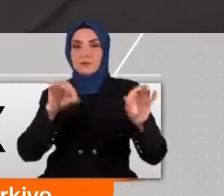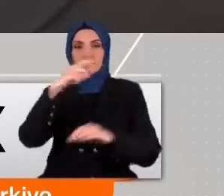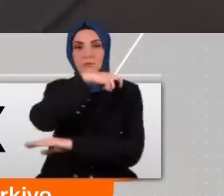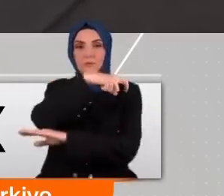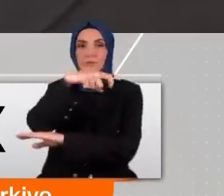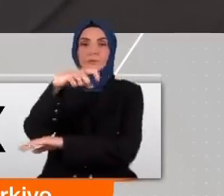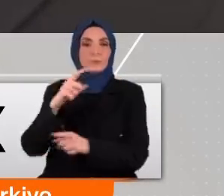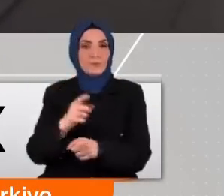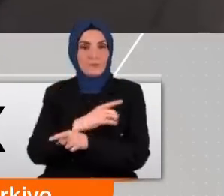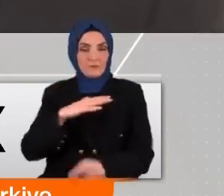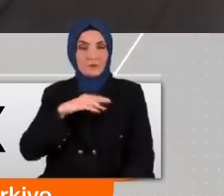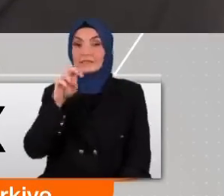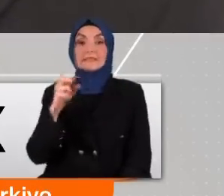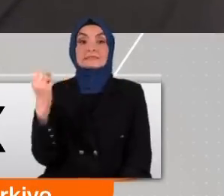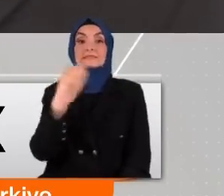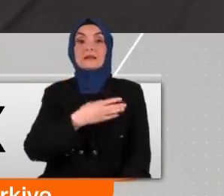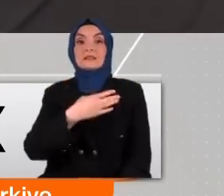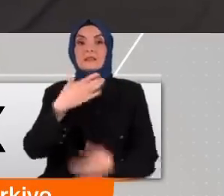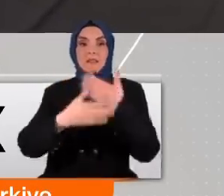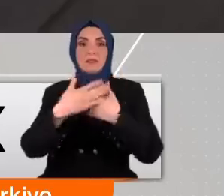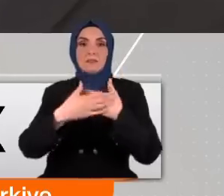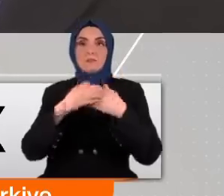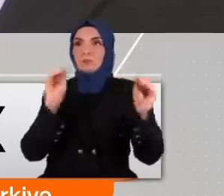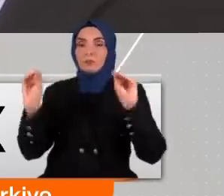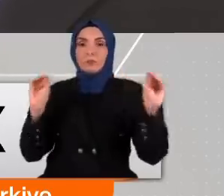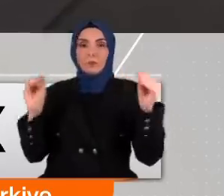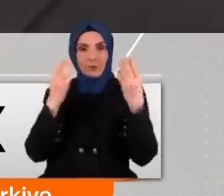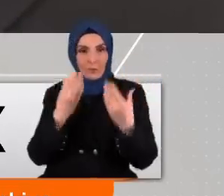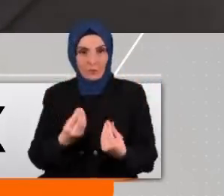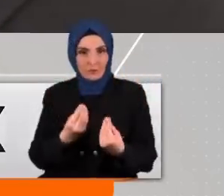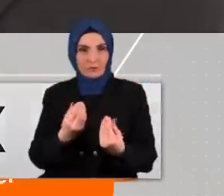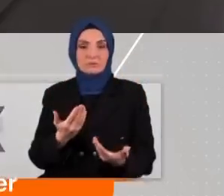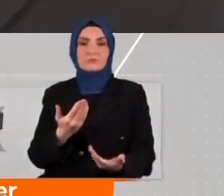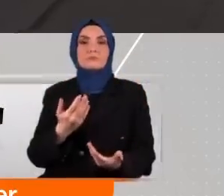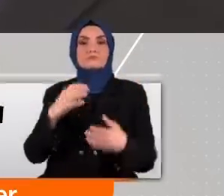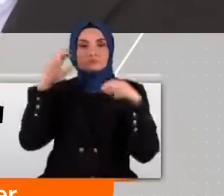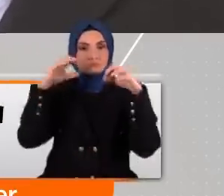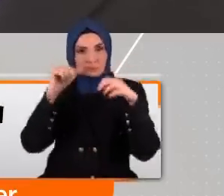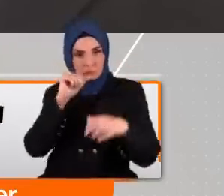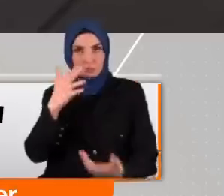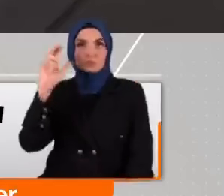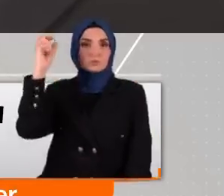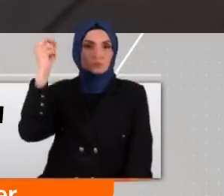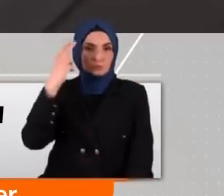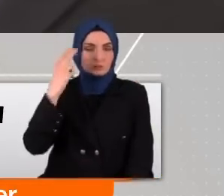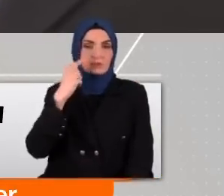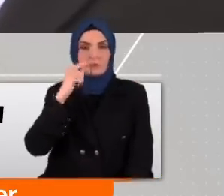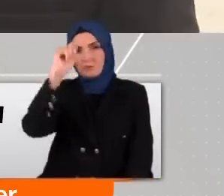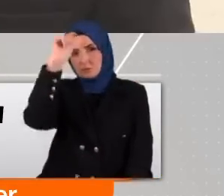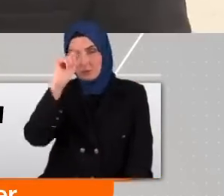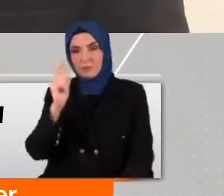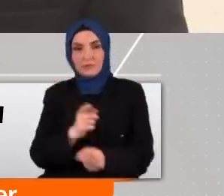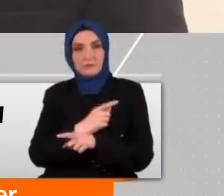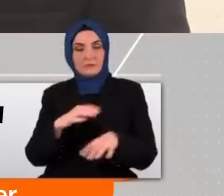8 tane LED ekranımız olacak. Hem su, güneş ihtimaline karşı şapka ve diğer tedbirlerimizi alıyoruz. Sağlık çadırlarımız